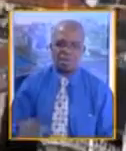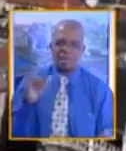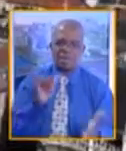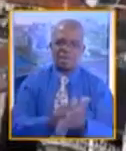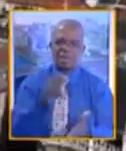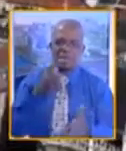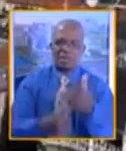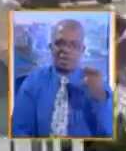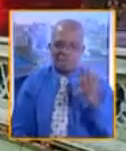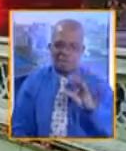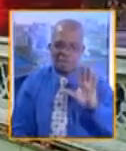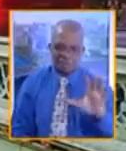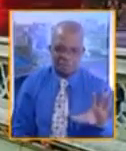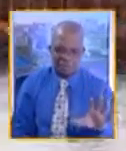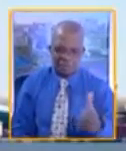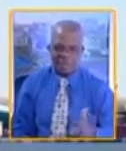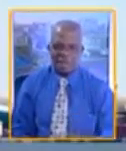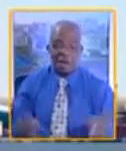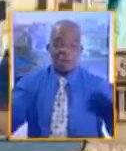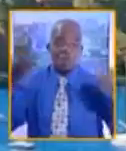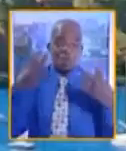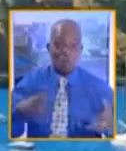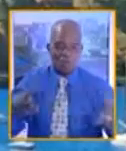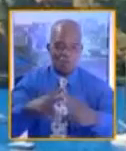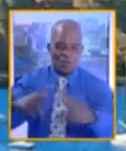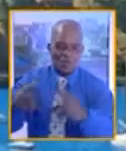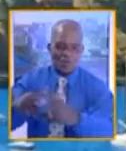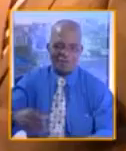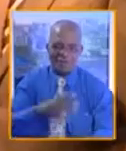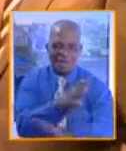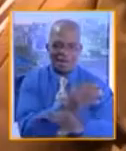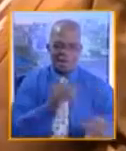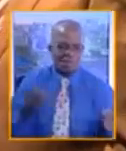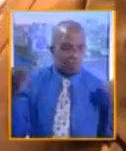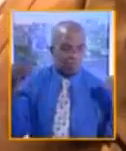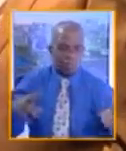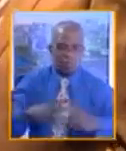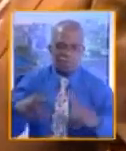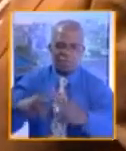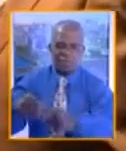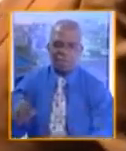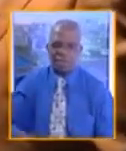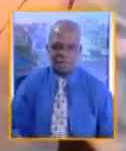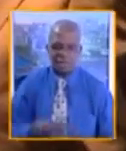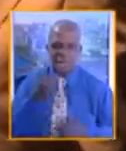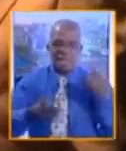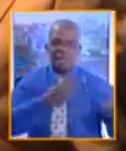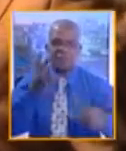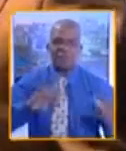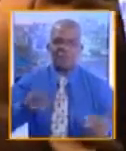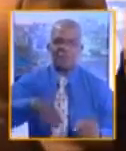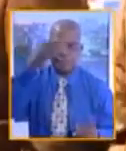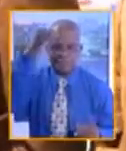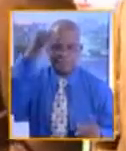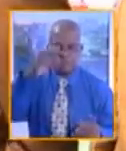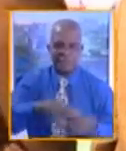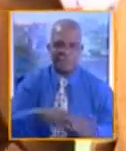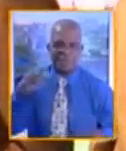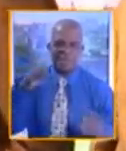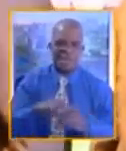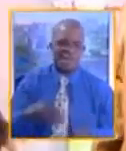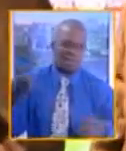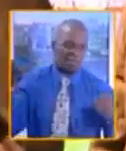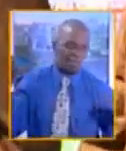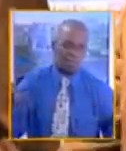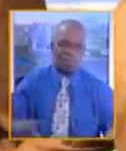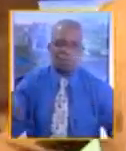Paris, Munich, Francfort, Londres, New York et Boston. La tournée du Premier ministre Amadou Gon Coulibaly dans ses six grands